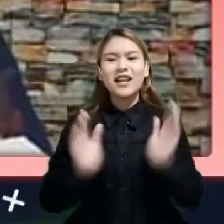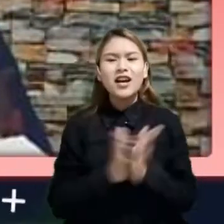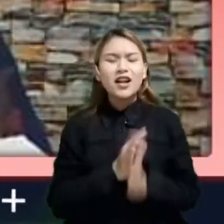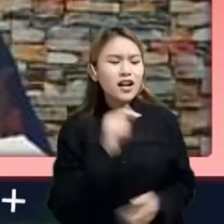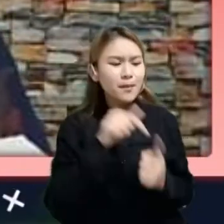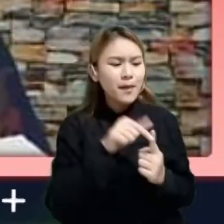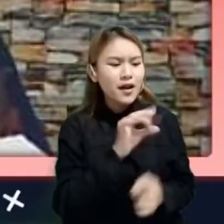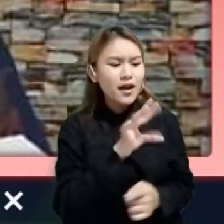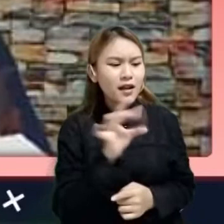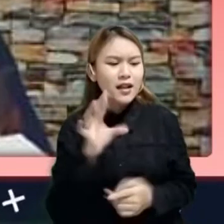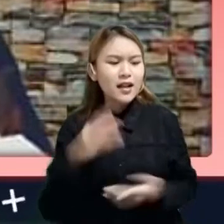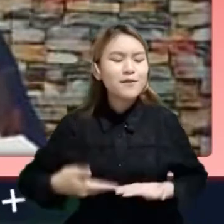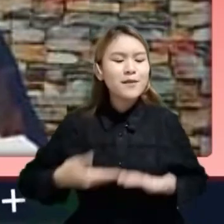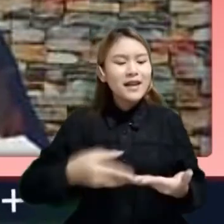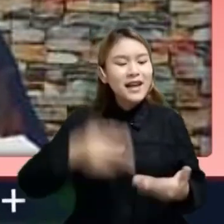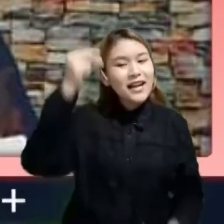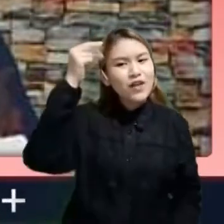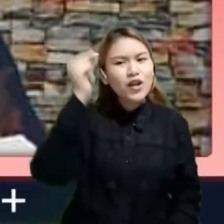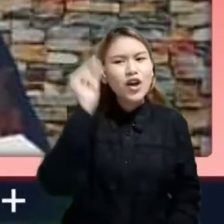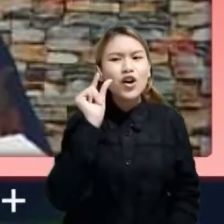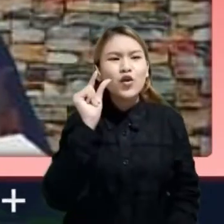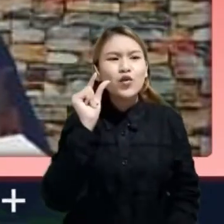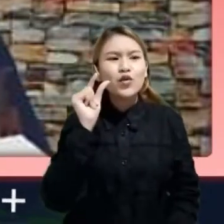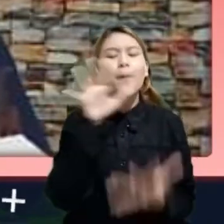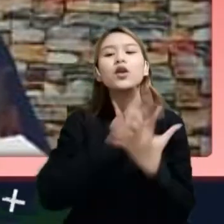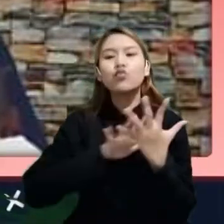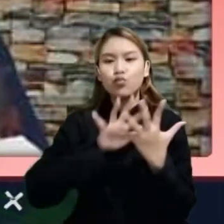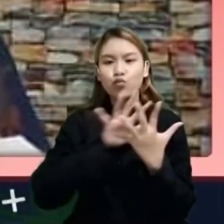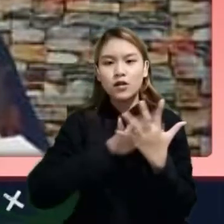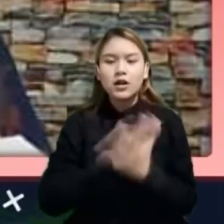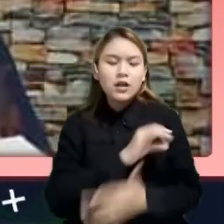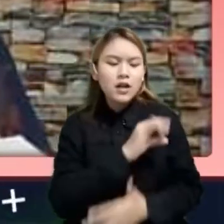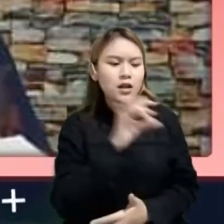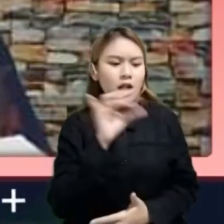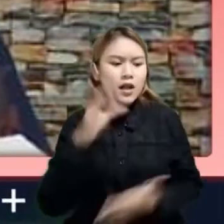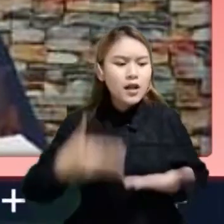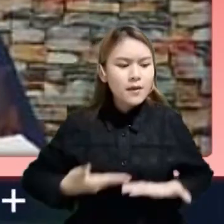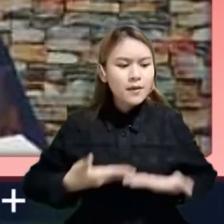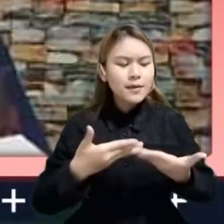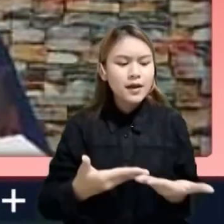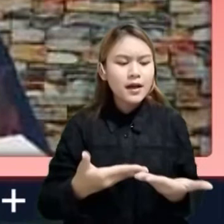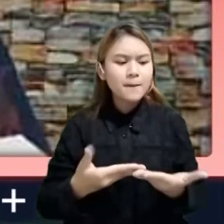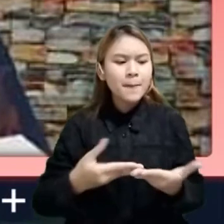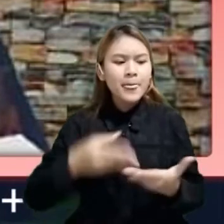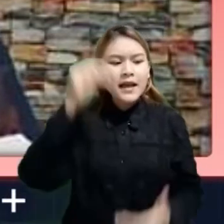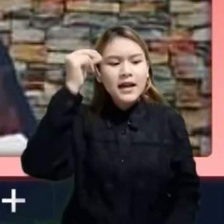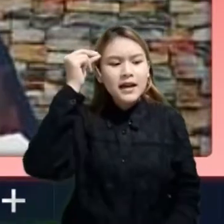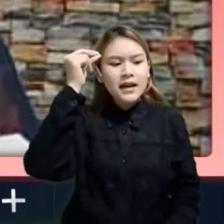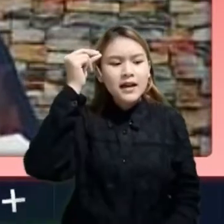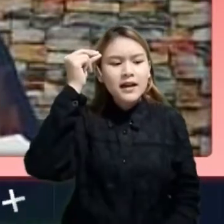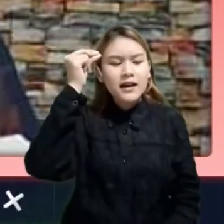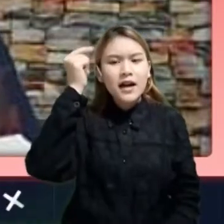karunia untuk bernubuat, dan kepada yang lain Ia memberikan karunia untuk membedakan macam-macam